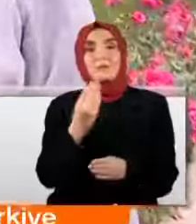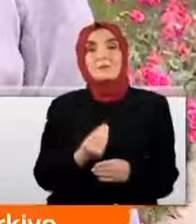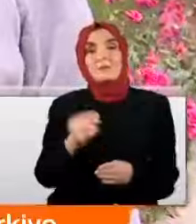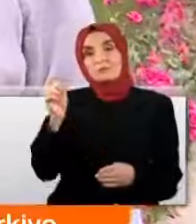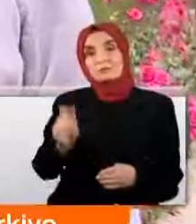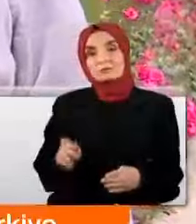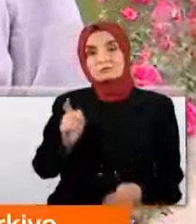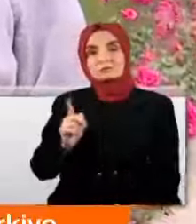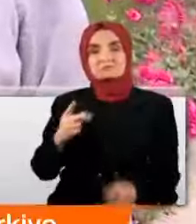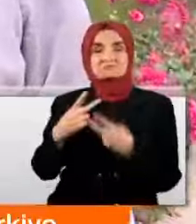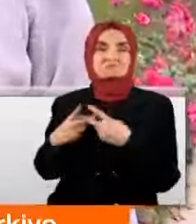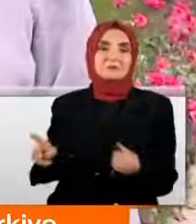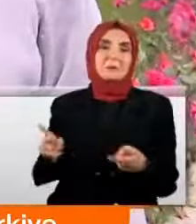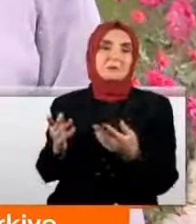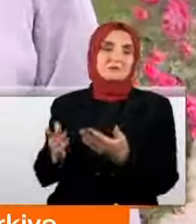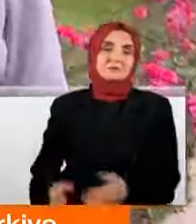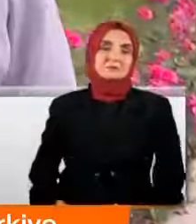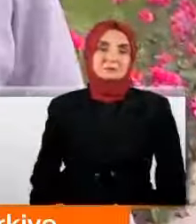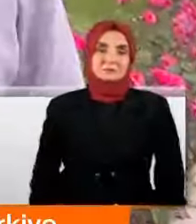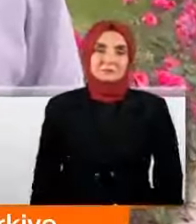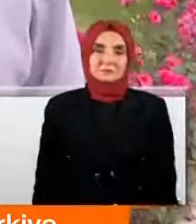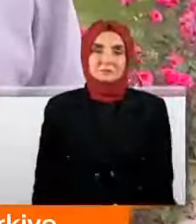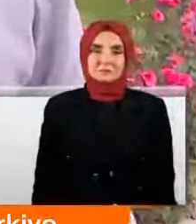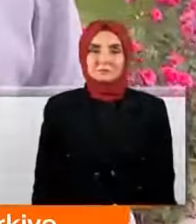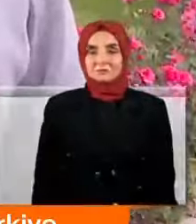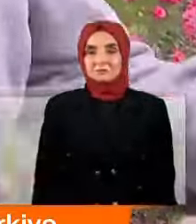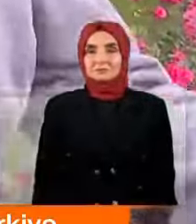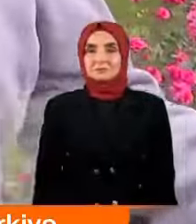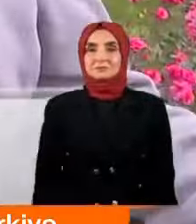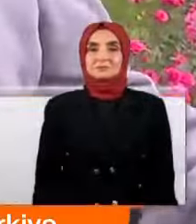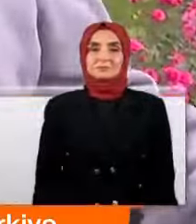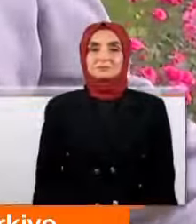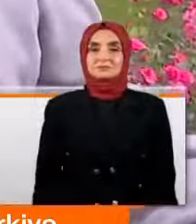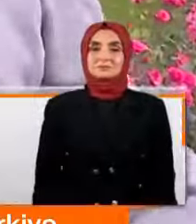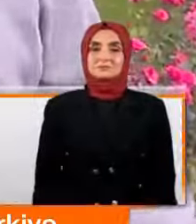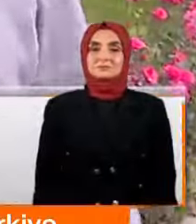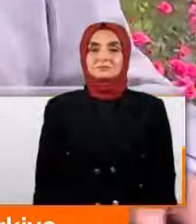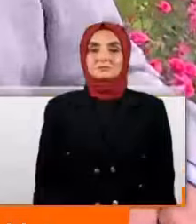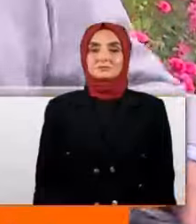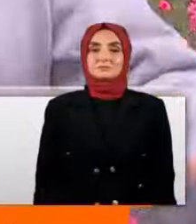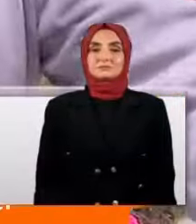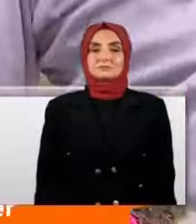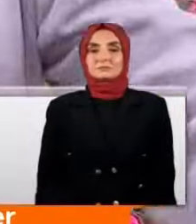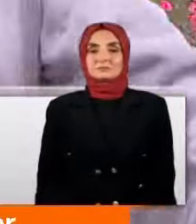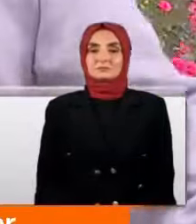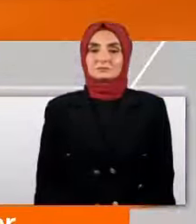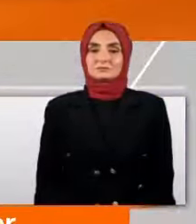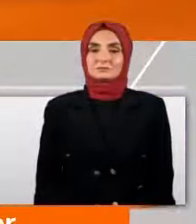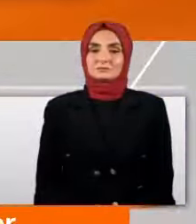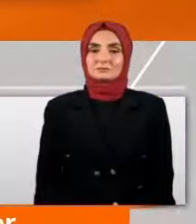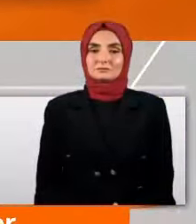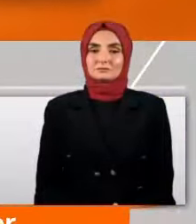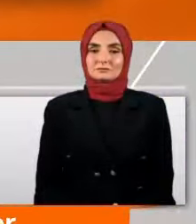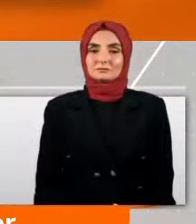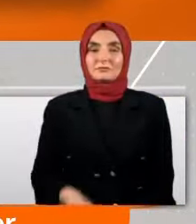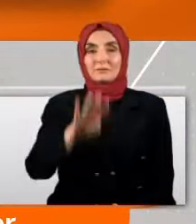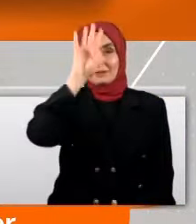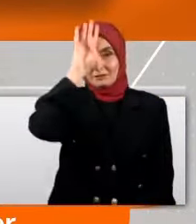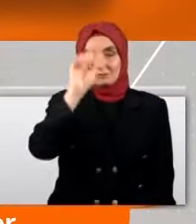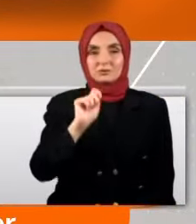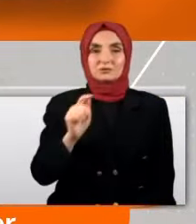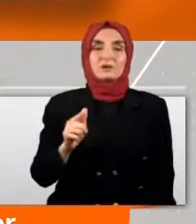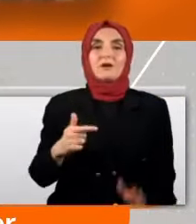istasyonunda oto yıkamada sırasını bekliyordu. Aracına çarptı, düştü kapısı açık diye, geçti, ezdi onu. İstanbul Kadıköy'deki